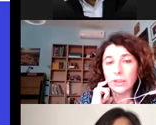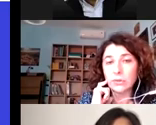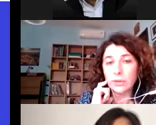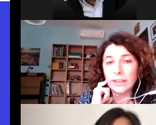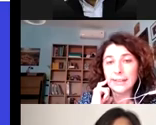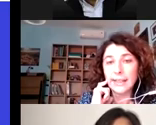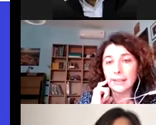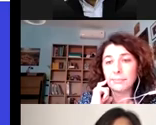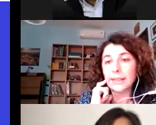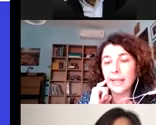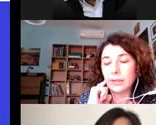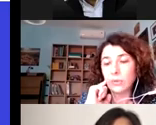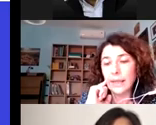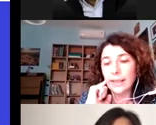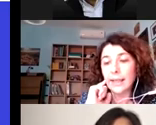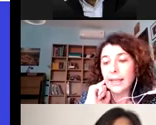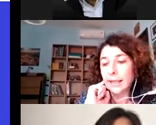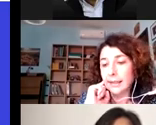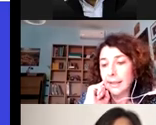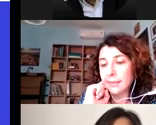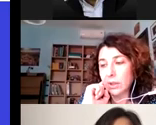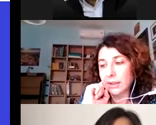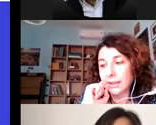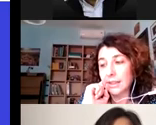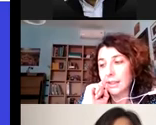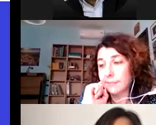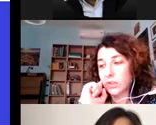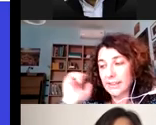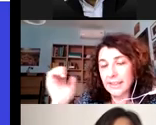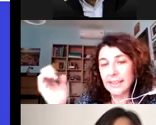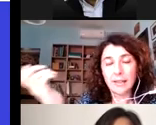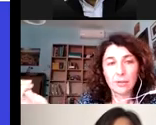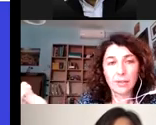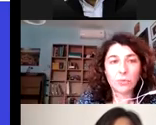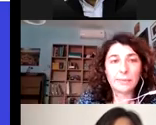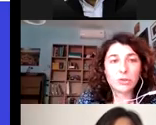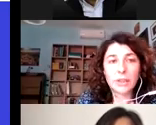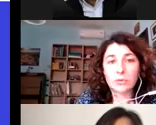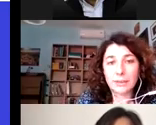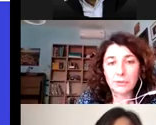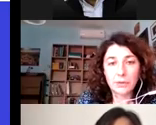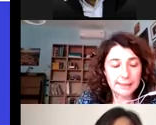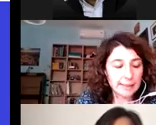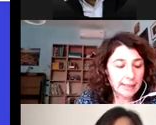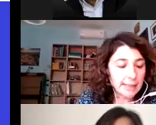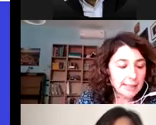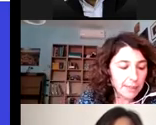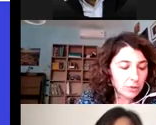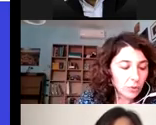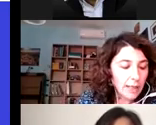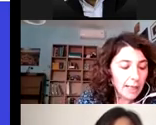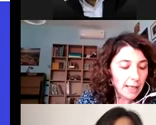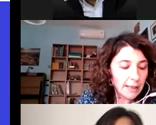eh studenti universitari partendo anche eh dall'ipotesi che ci sia eh una maggiore consapevolezza anche